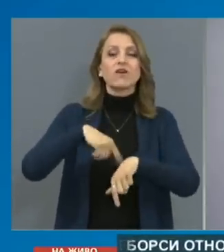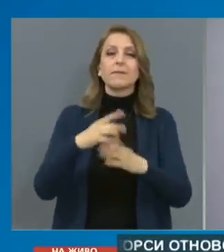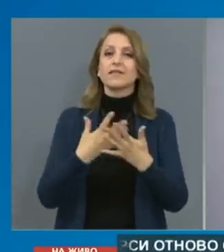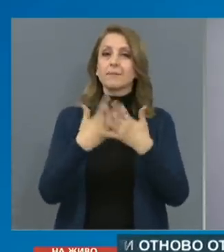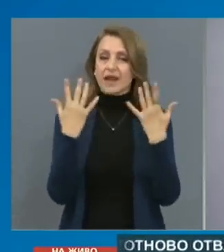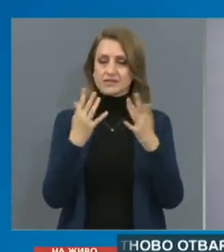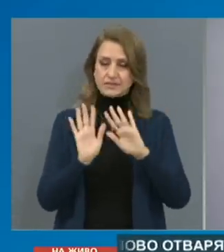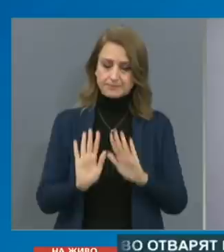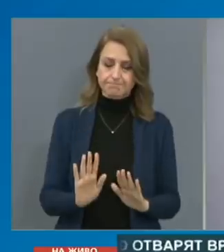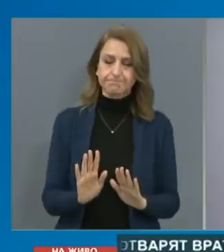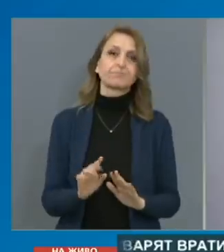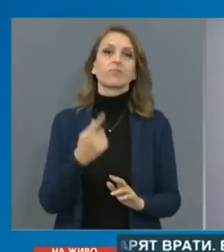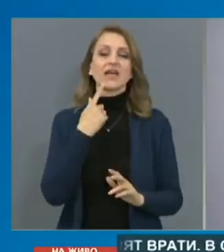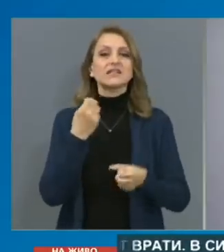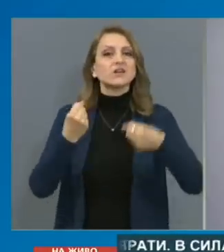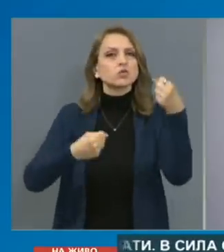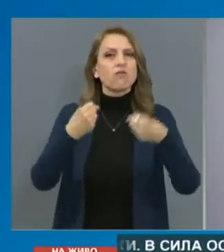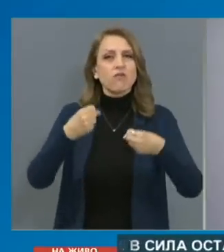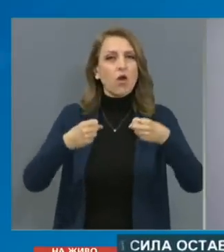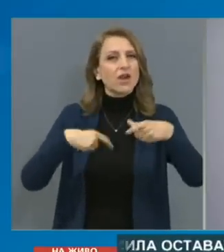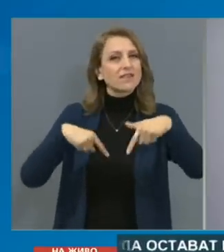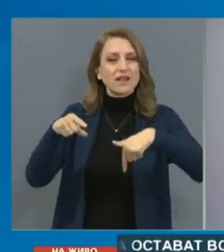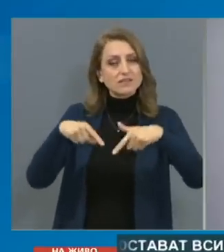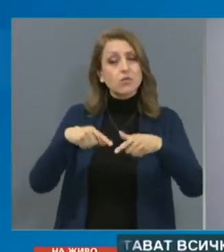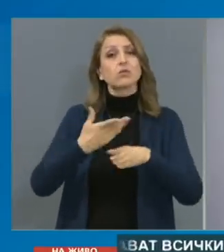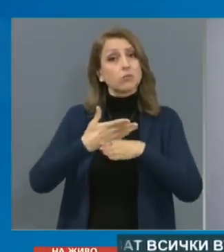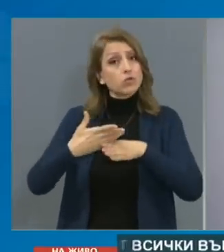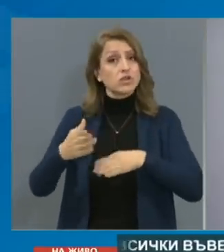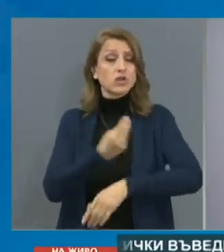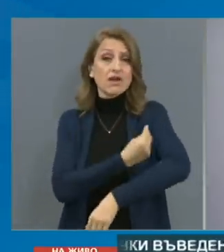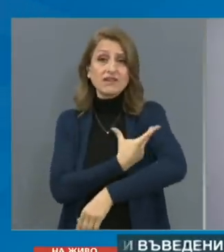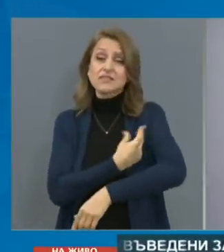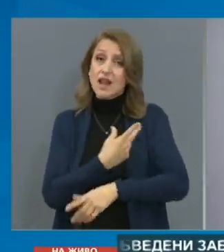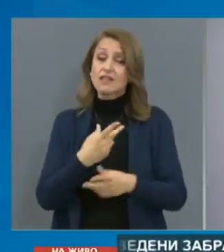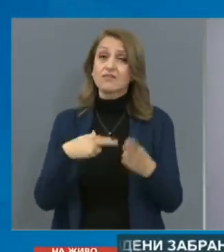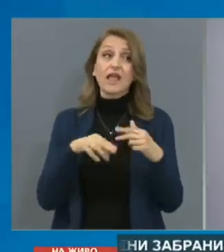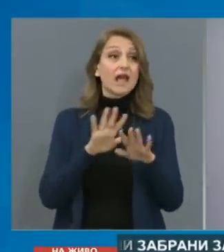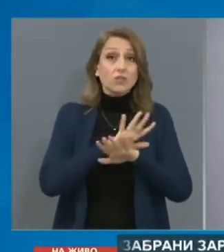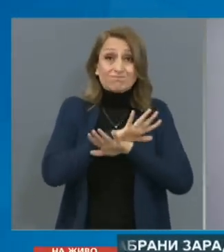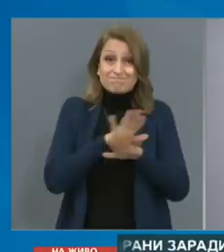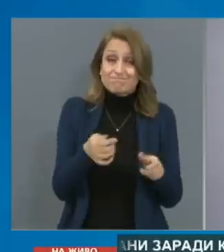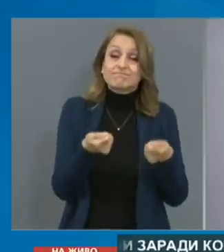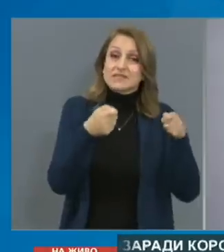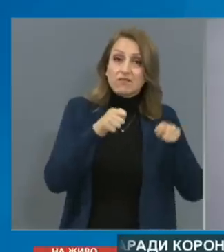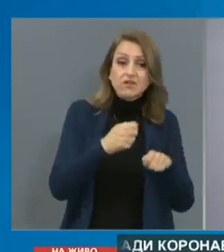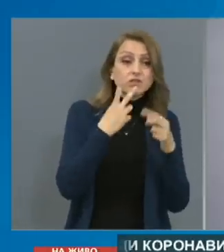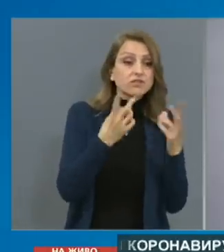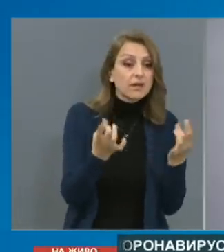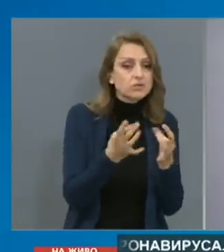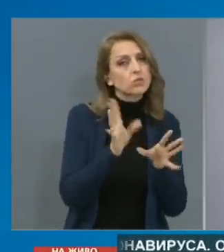Така, за шофьорите продължават изследванията, както вчера казах. Когато се завършат, тогава ще бъдат оповестени.